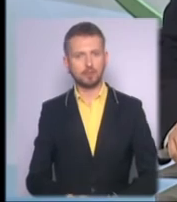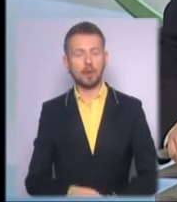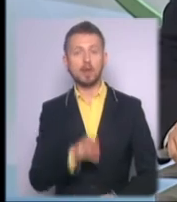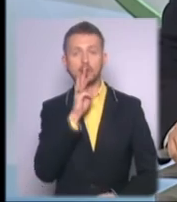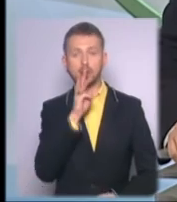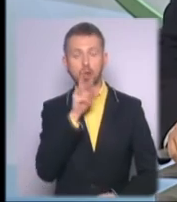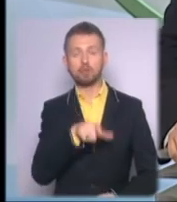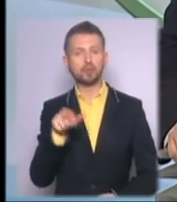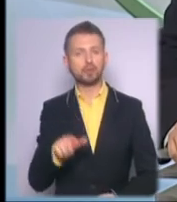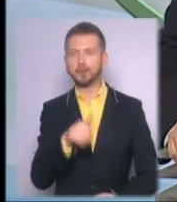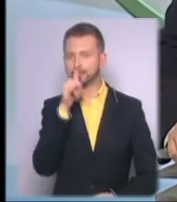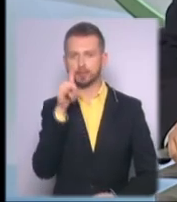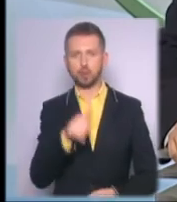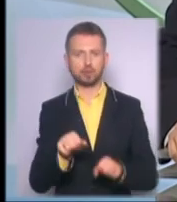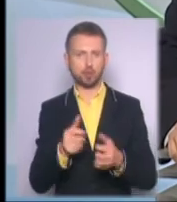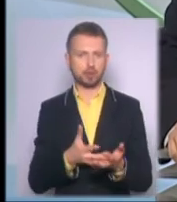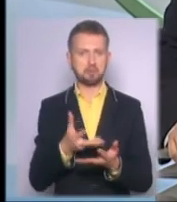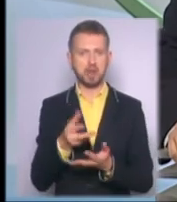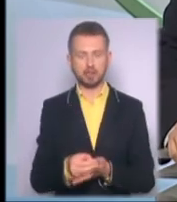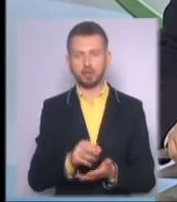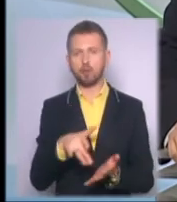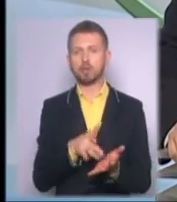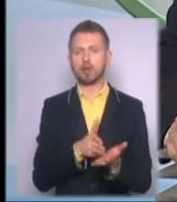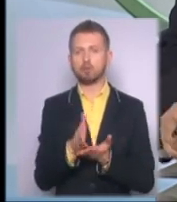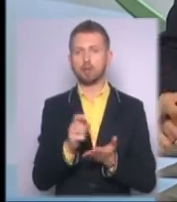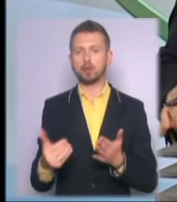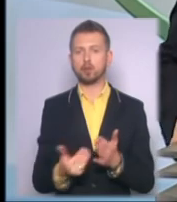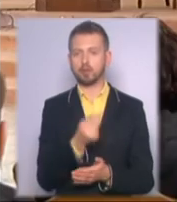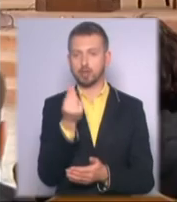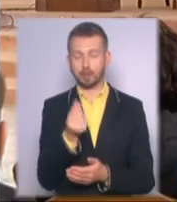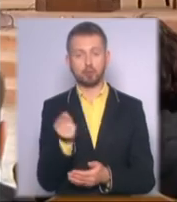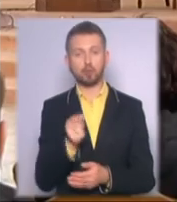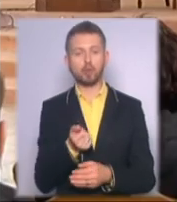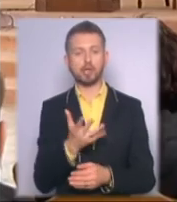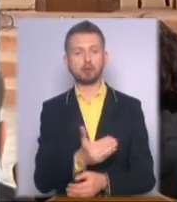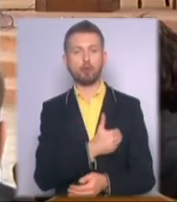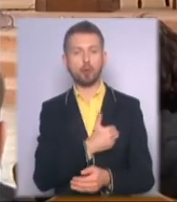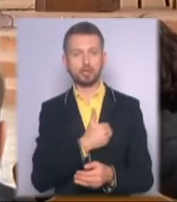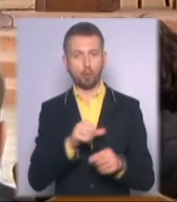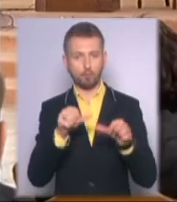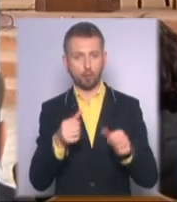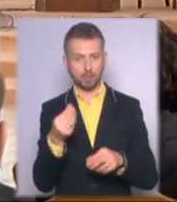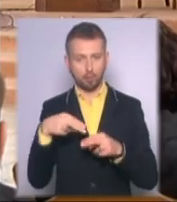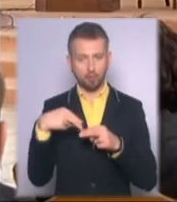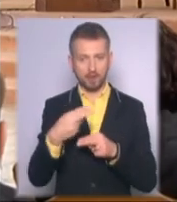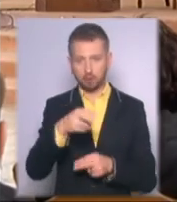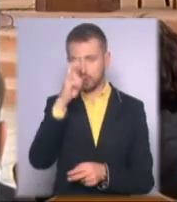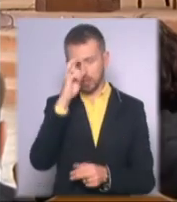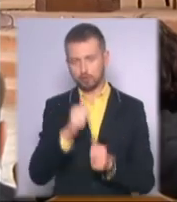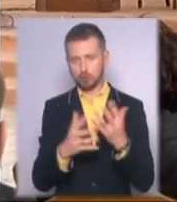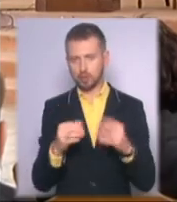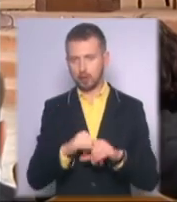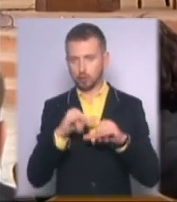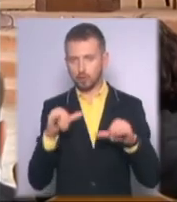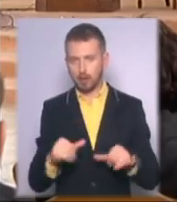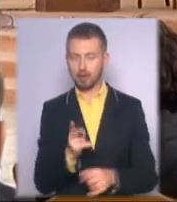Зарплати в людей не дають змоги заплатити комунальні послуги за новими тарифами, тому кількість охочих оформити компенсації від держави щодня зростає. В